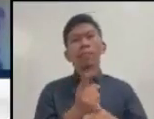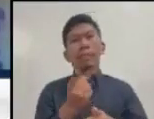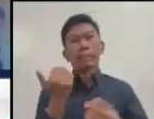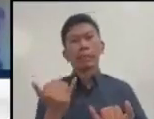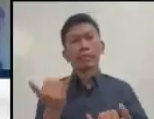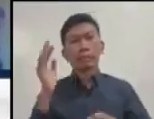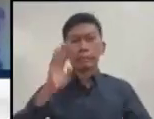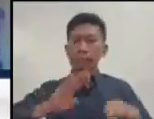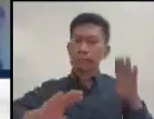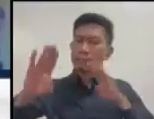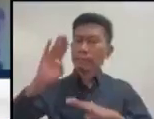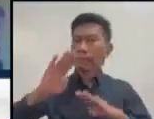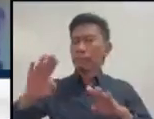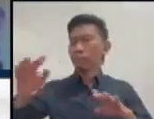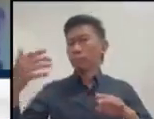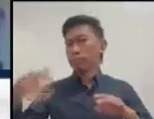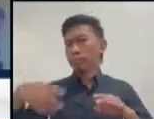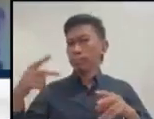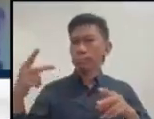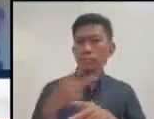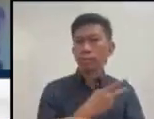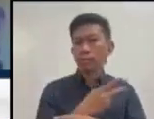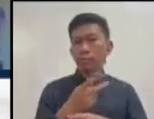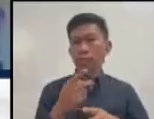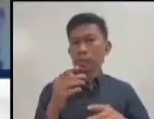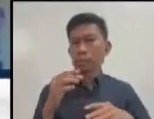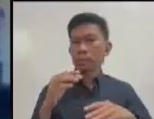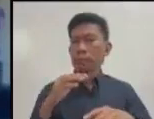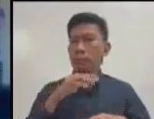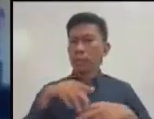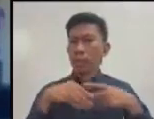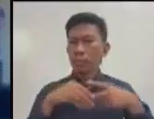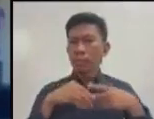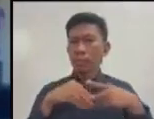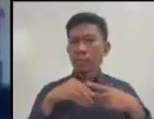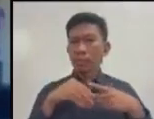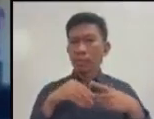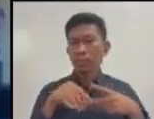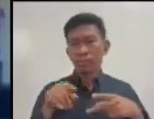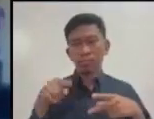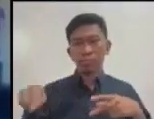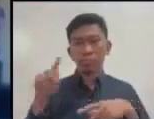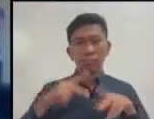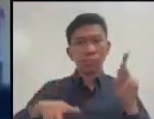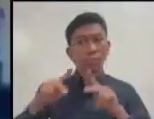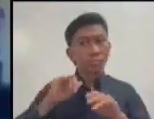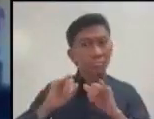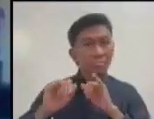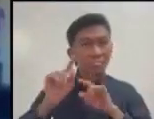yung in-interview ninyo ng mga kababayan natin, hindi pa talaga alam kung anong gagawin.